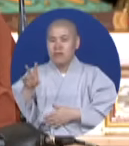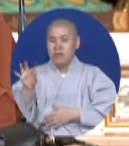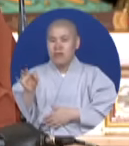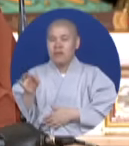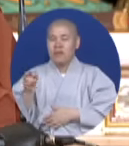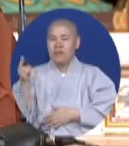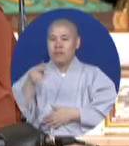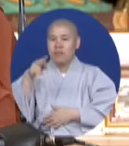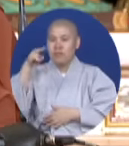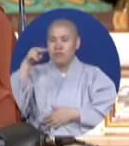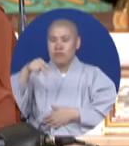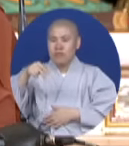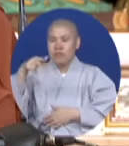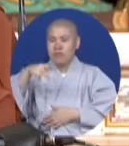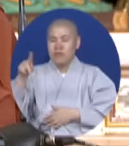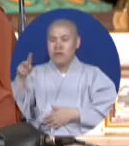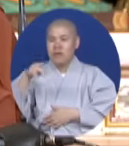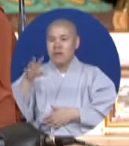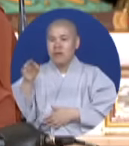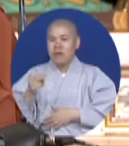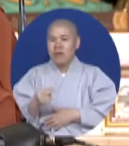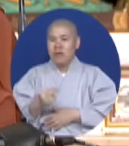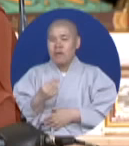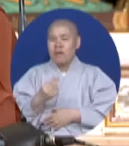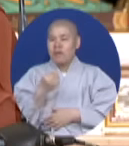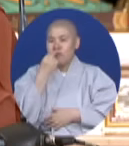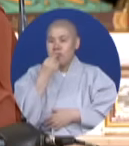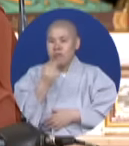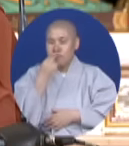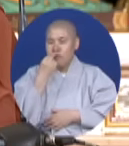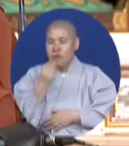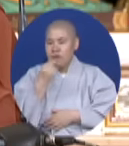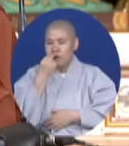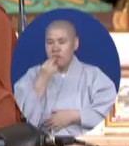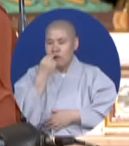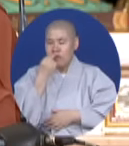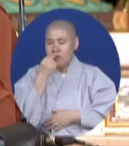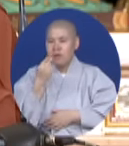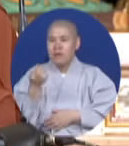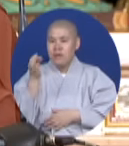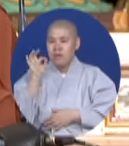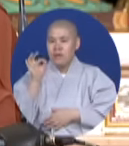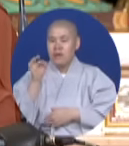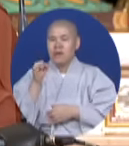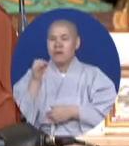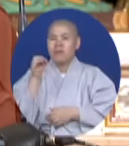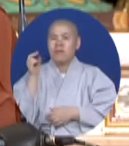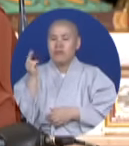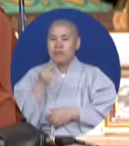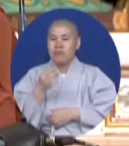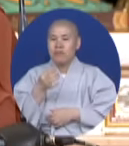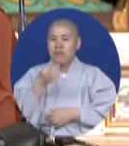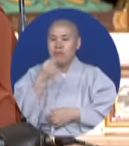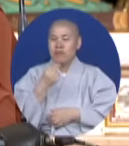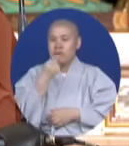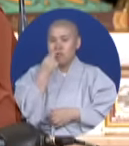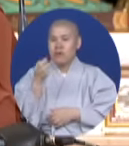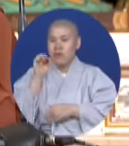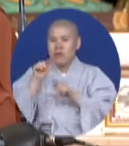수자상은 수자상은 수명을 인정하는 것과 수명을 인정하지 않는 것과 가른다.